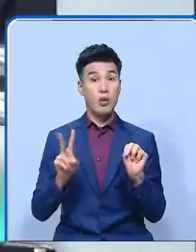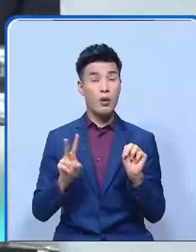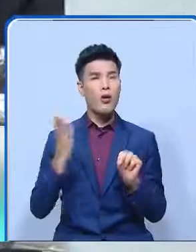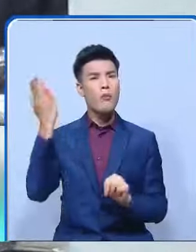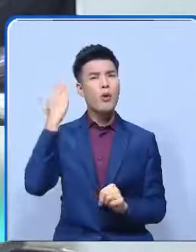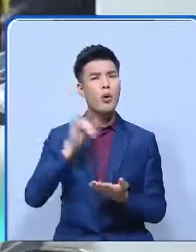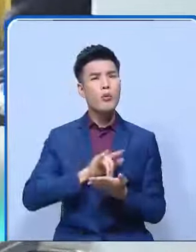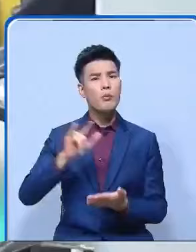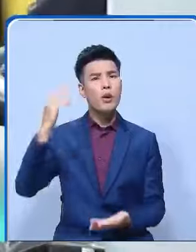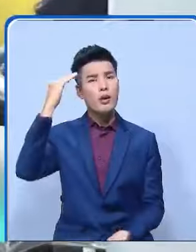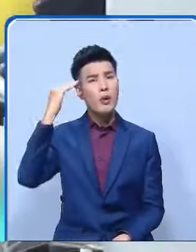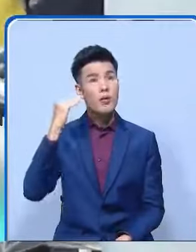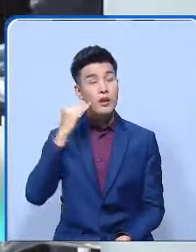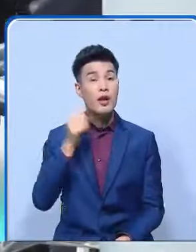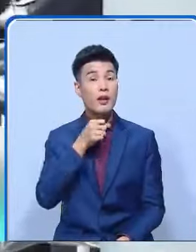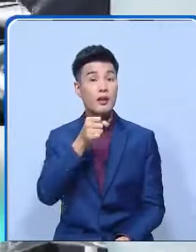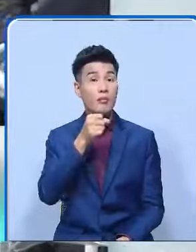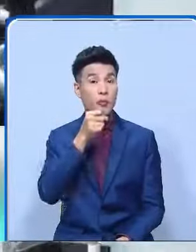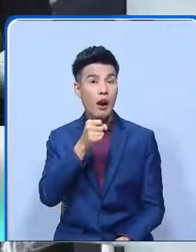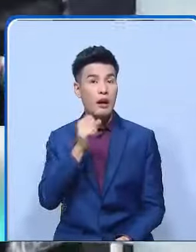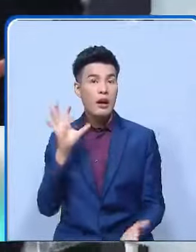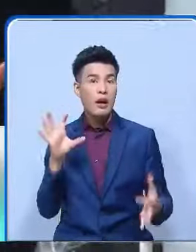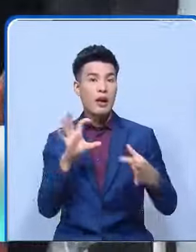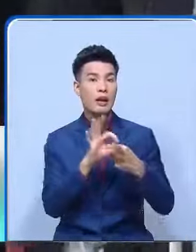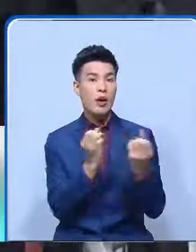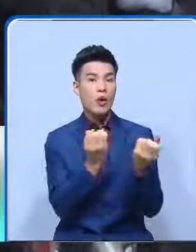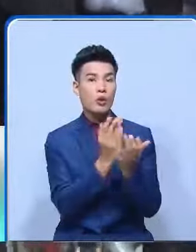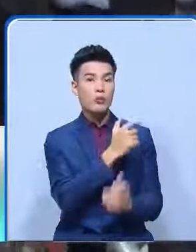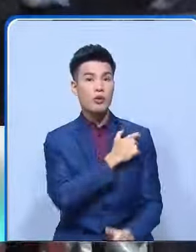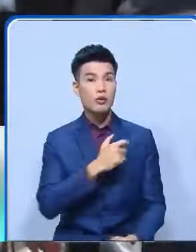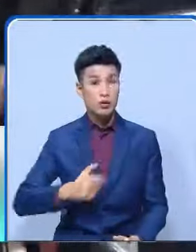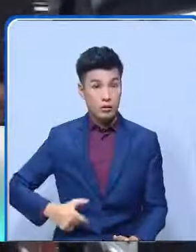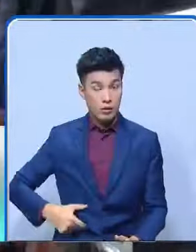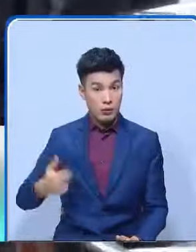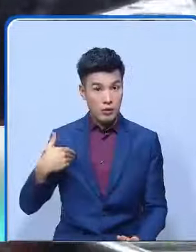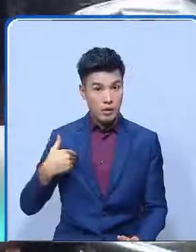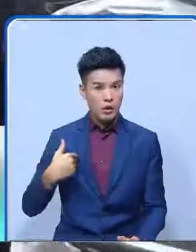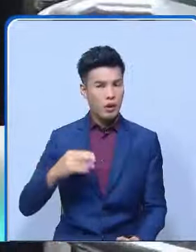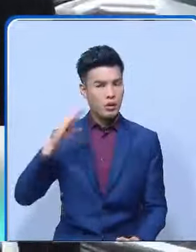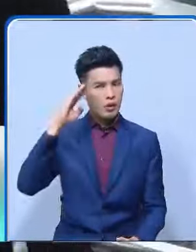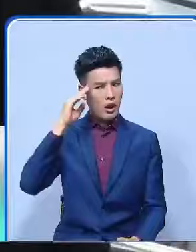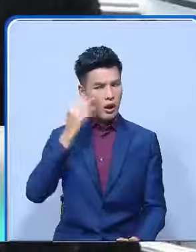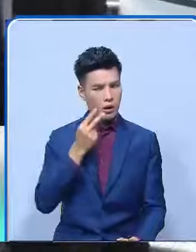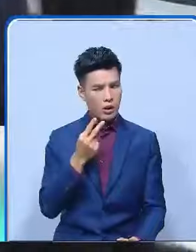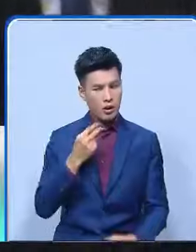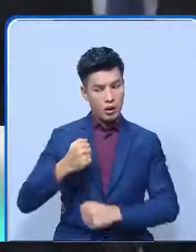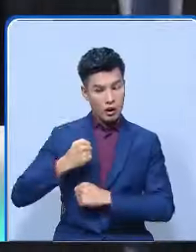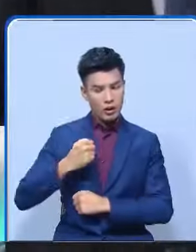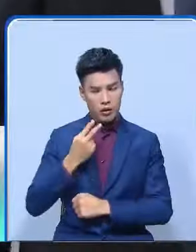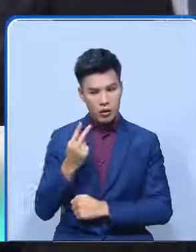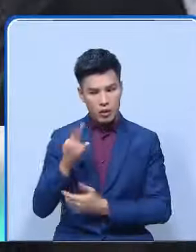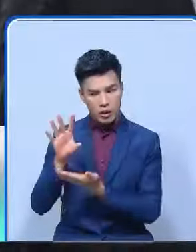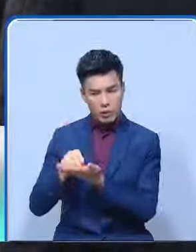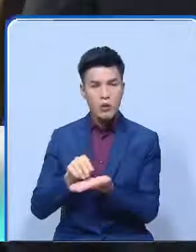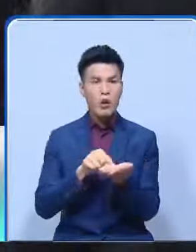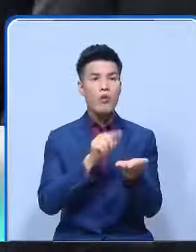าษณ์กับสื่อเกาหลีใต้แล้วก็มีเนื้อหาพาดพิงสถาบันตามที่มีตัวแทนของกองทัพบกเข้าแจ้งความกับตำรวจบก.ปอท.